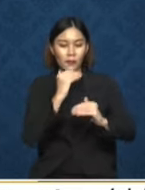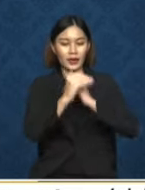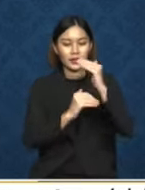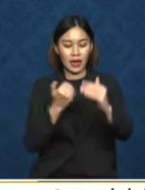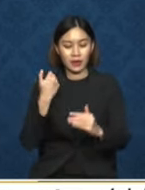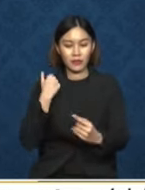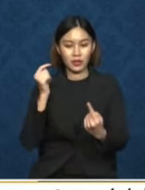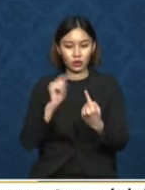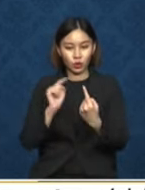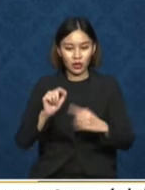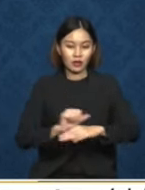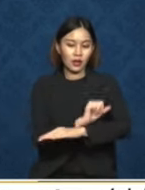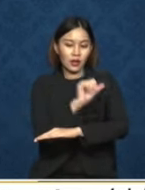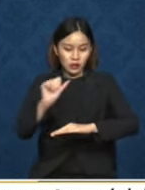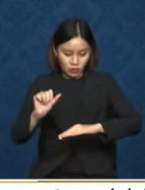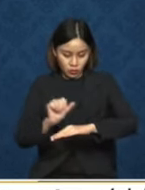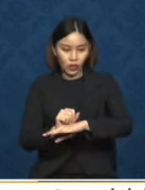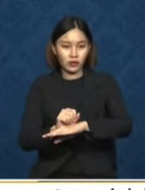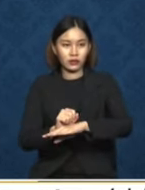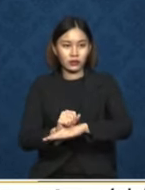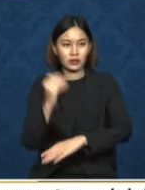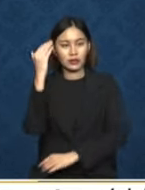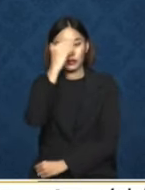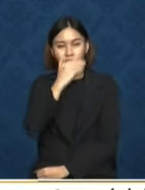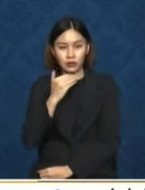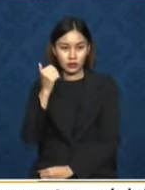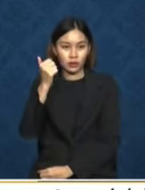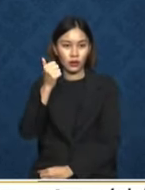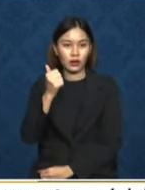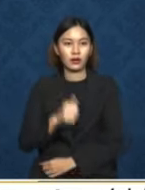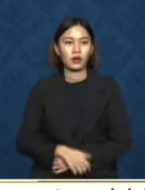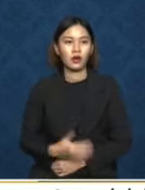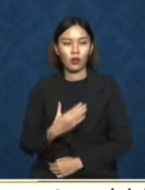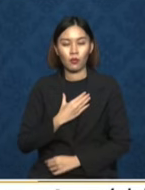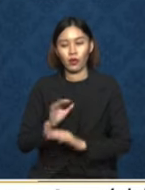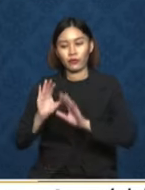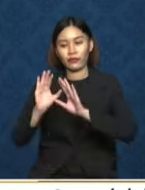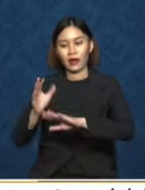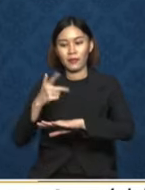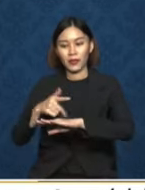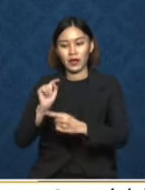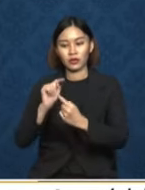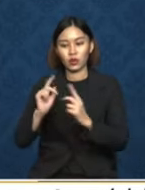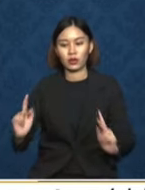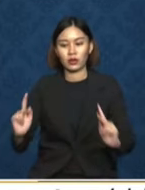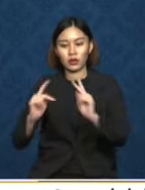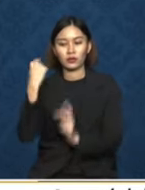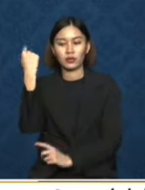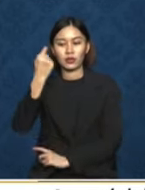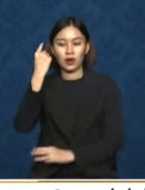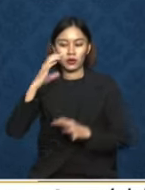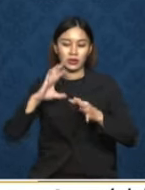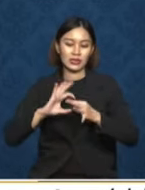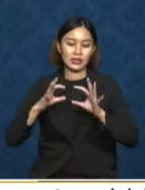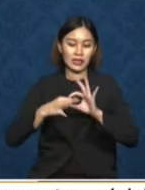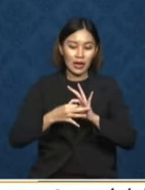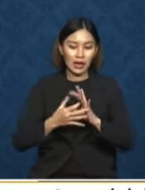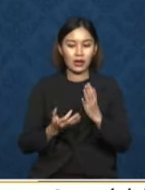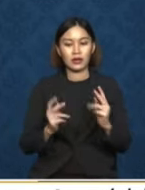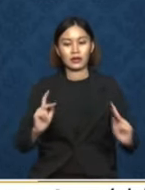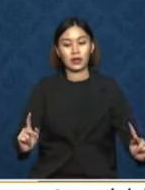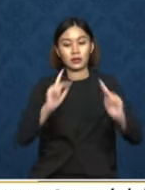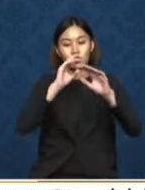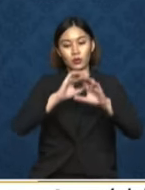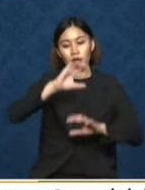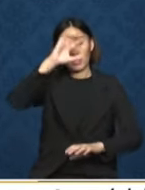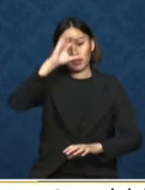ให้เป็สวนสาหนะขนาดใหญ่ที่สวยงามผมจะขอฝากท่ประทานไปยกสกทองเที่วและกิลา และกสว